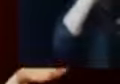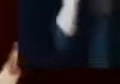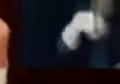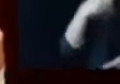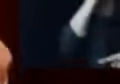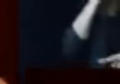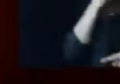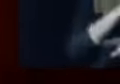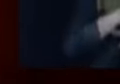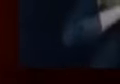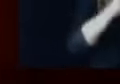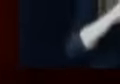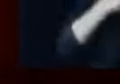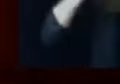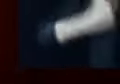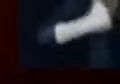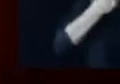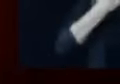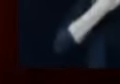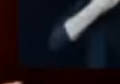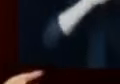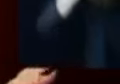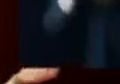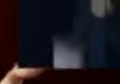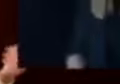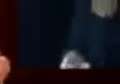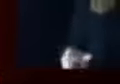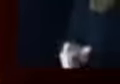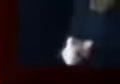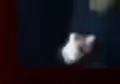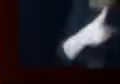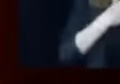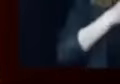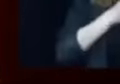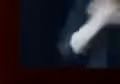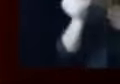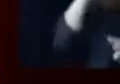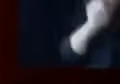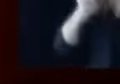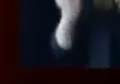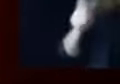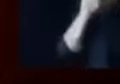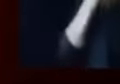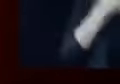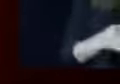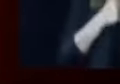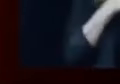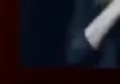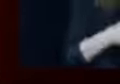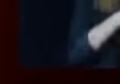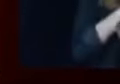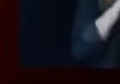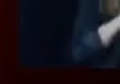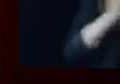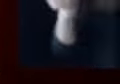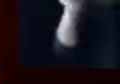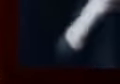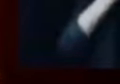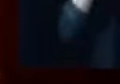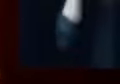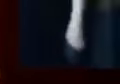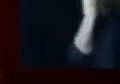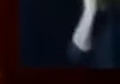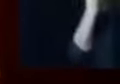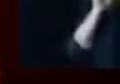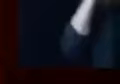persone che rispettano le regole, perché il messaggio che mandate è chiarissimo, che se tu occupi una casa o se tu occupi